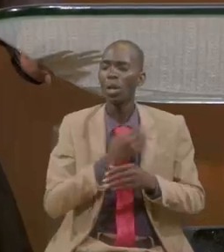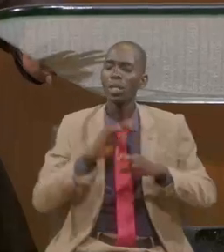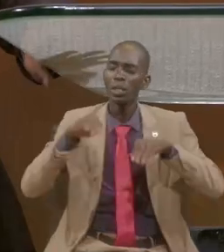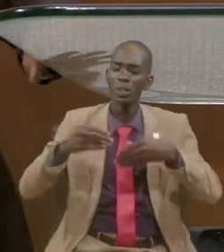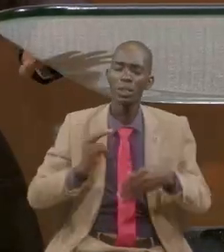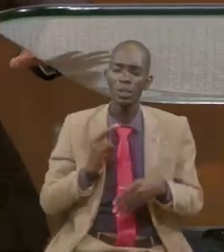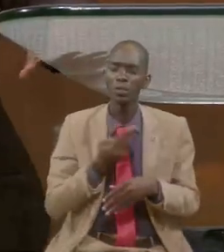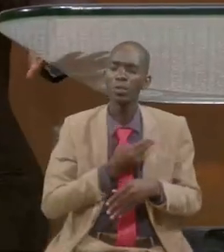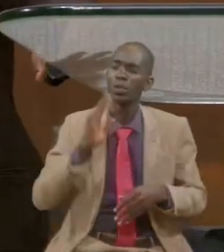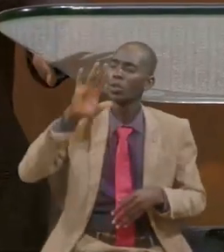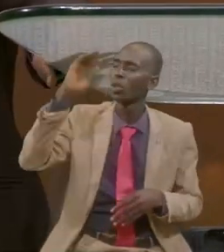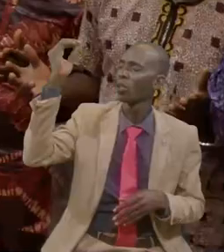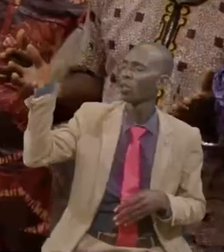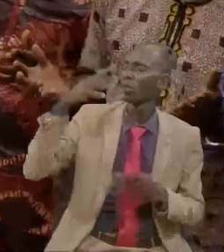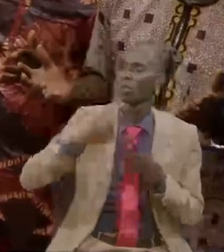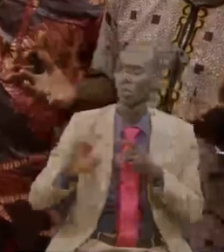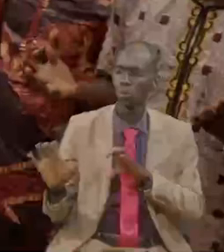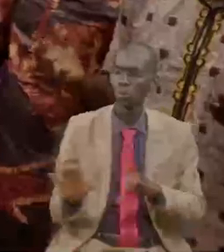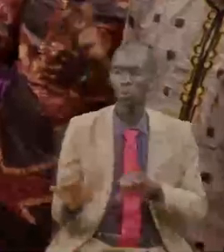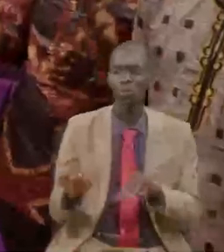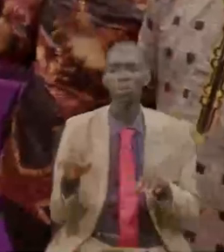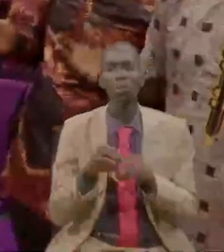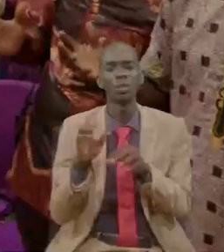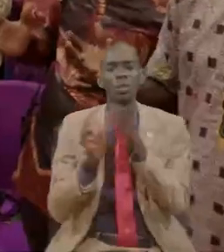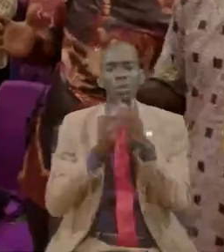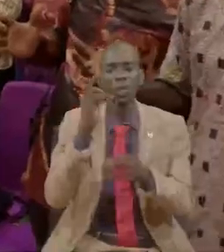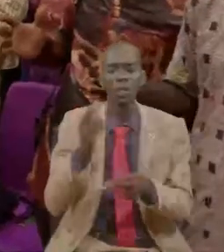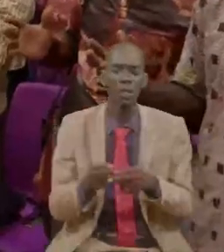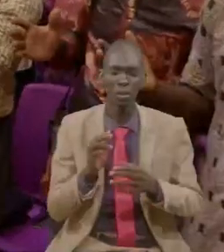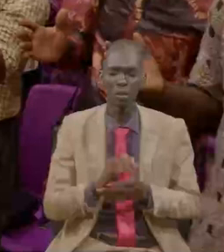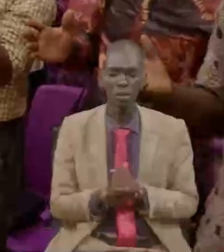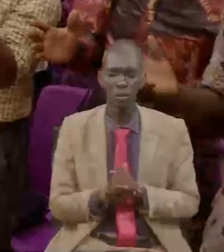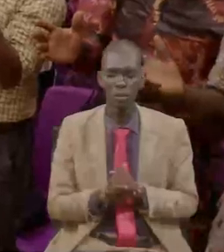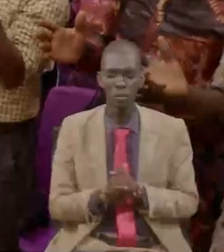accorde-nous la grâce pour faire ainsi au nom de Jésus-Christ.